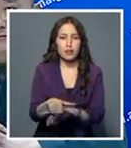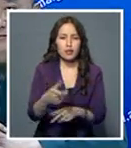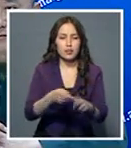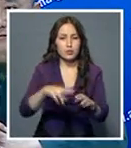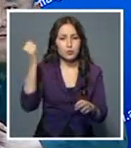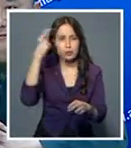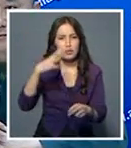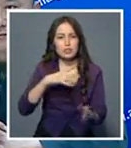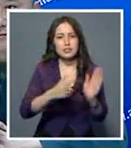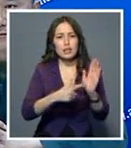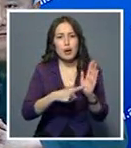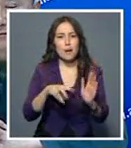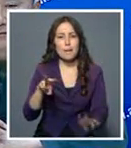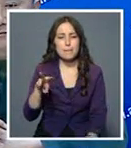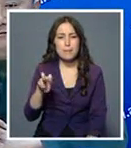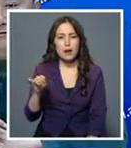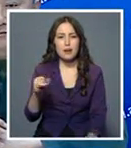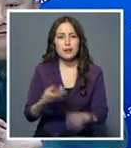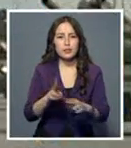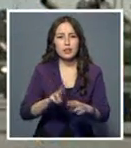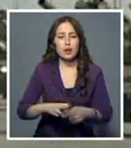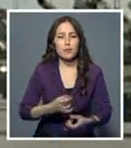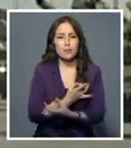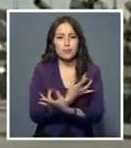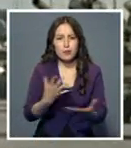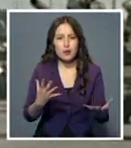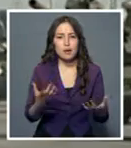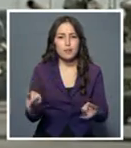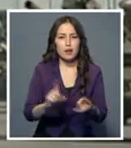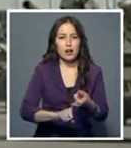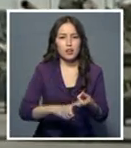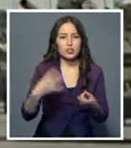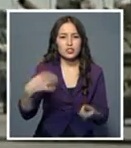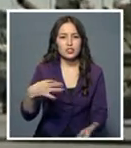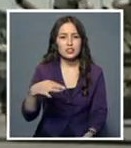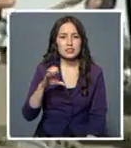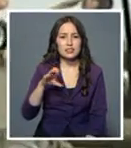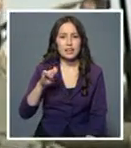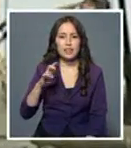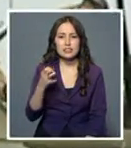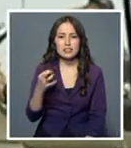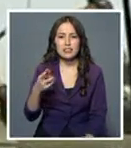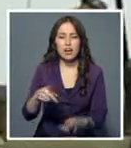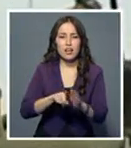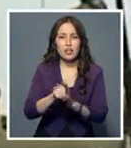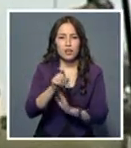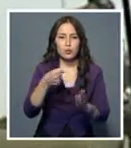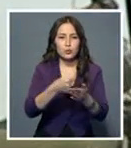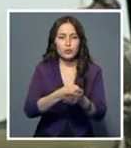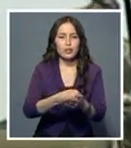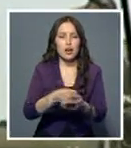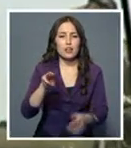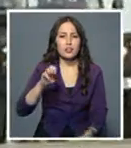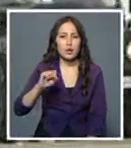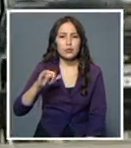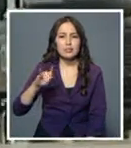болды. 7 мамыр өтетін парадқа дайындықтың басталуына байланысты алдағы демалыс күндері 40-шы станциядан бастап Тәуелсіздік даңғылына дейінгі